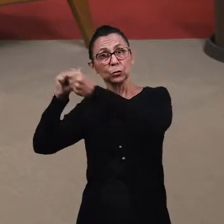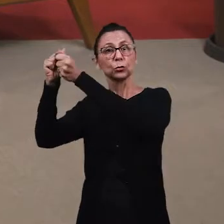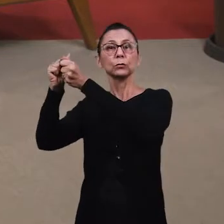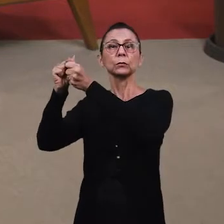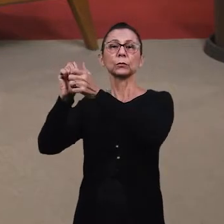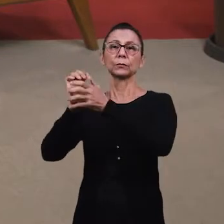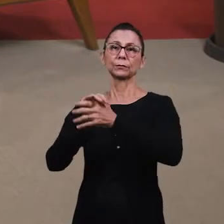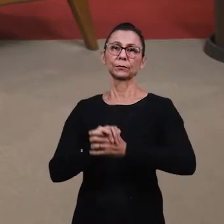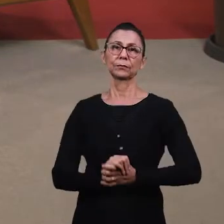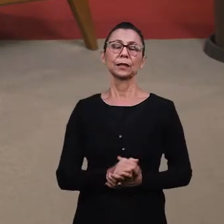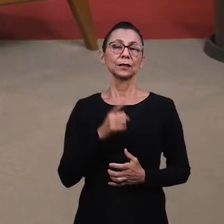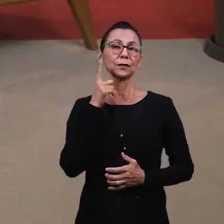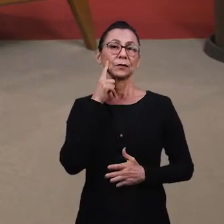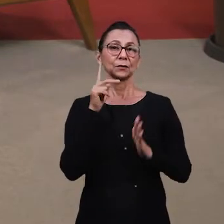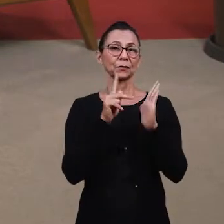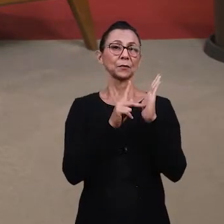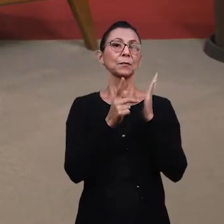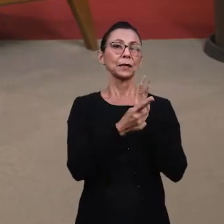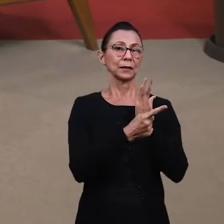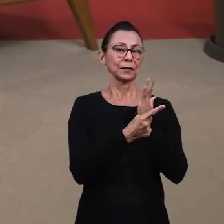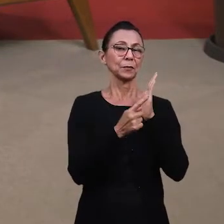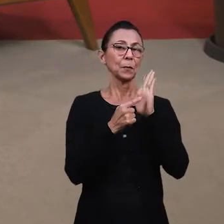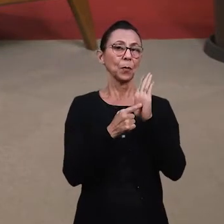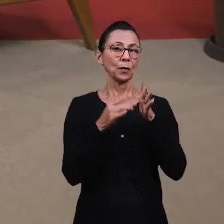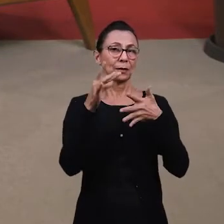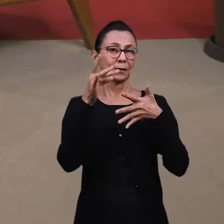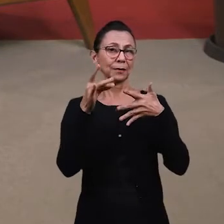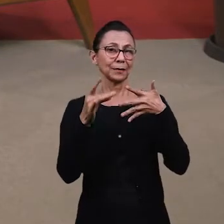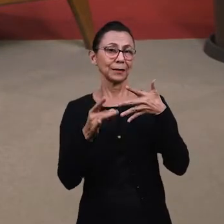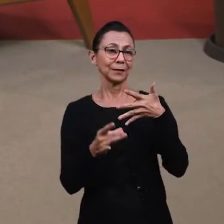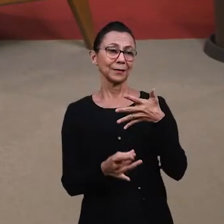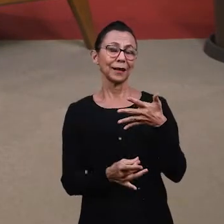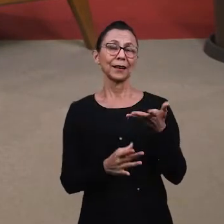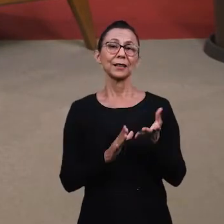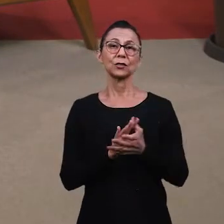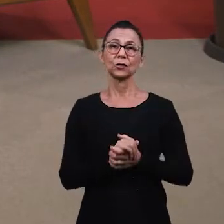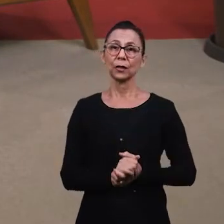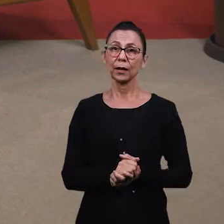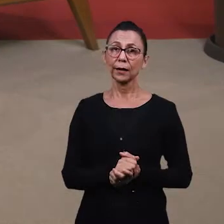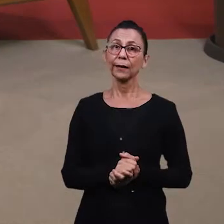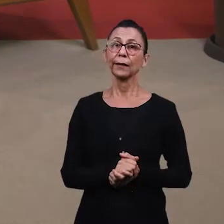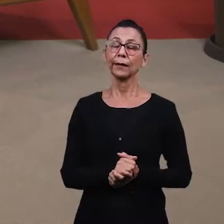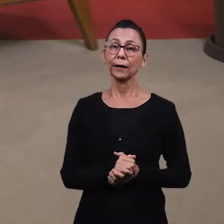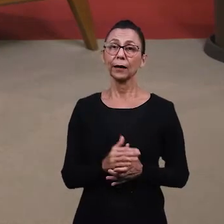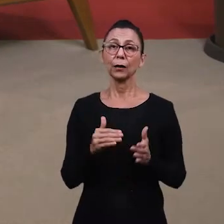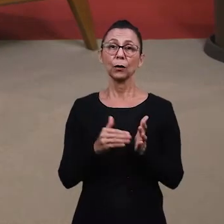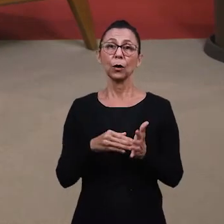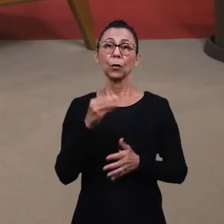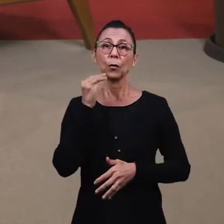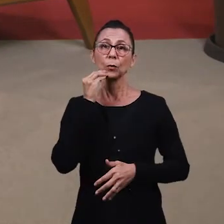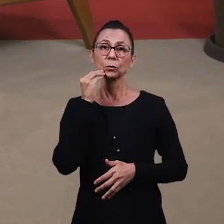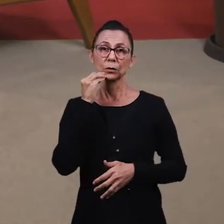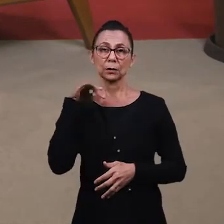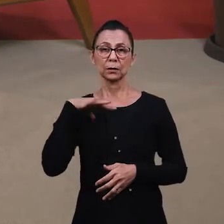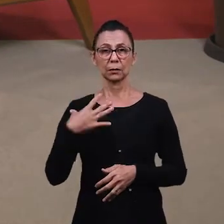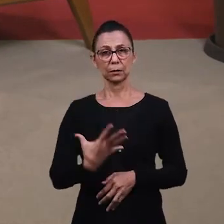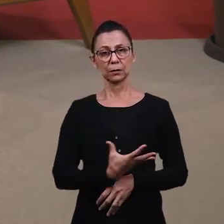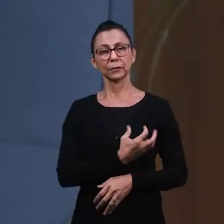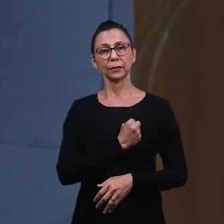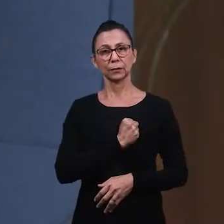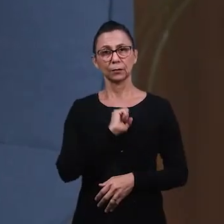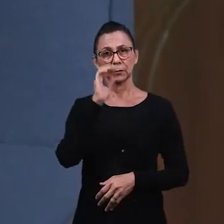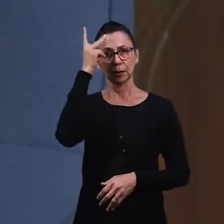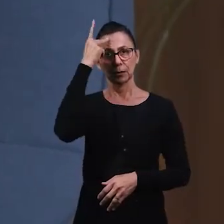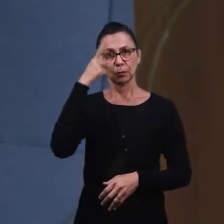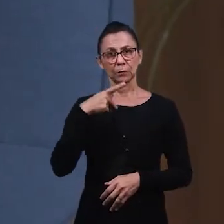n'est pas en train de vivre en communion avec l'Église et le Saint-Esprit. Donc, il doit savoir que quand Jésus reviendra, ce n'est pas